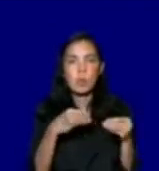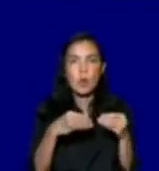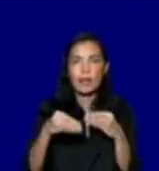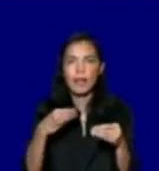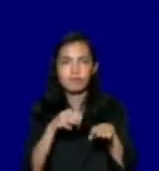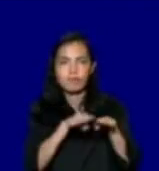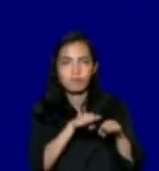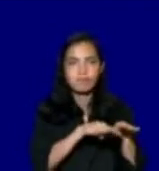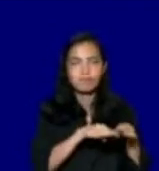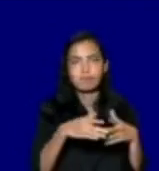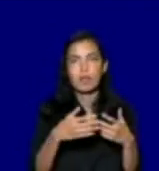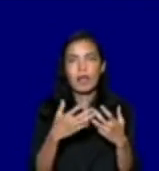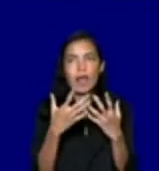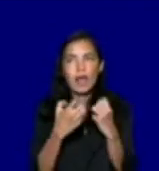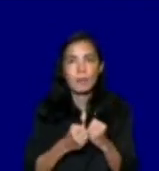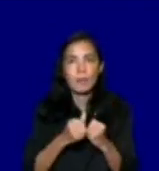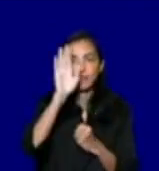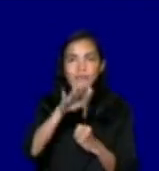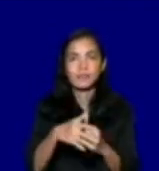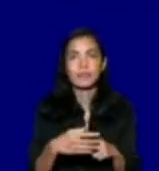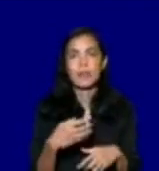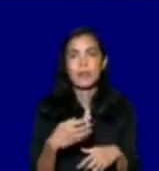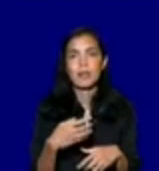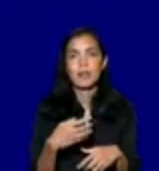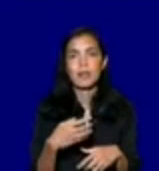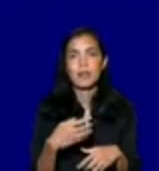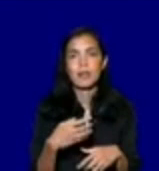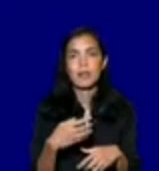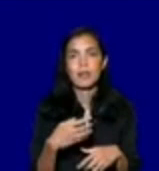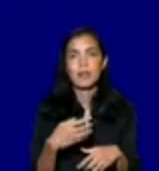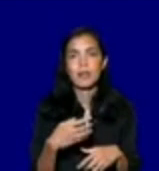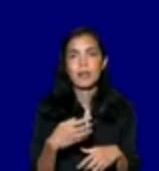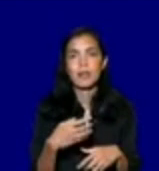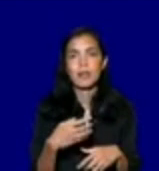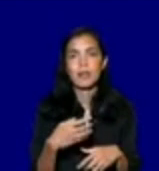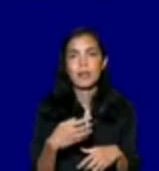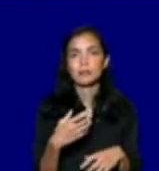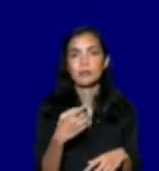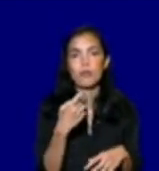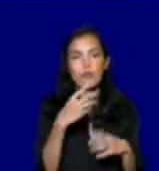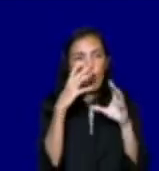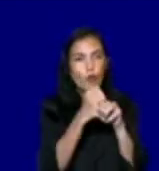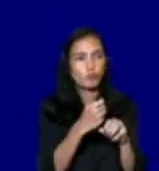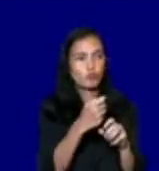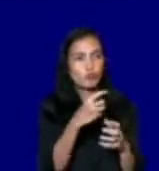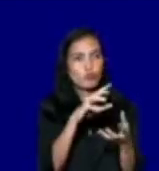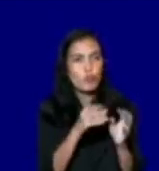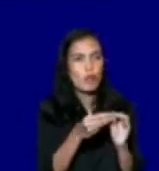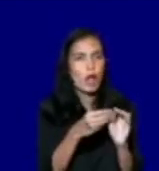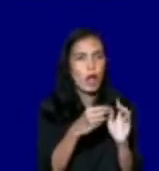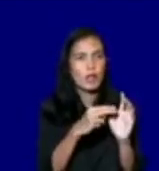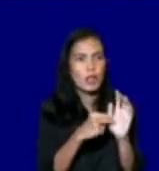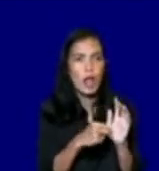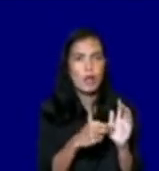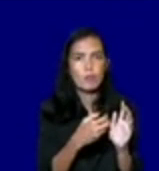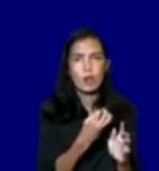harapan kami ke depan jabatan fungsional tidak sibuk ngurus angka kredit dan ngurus dupa